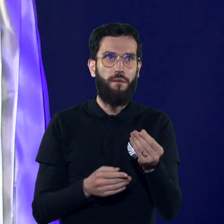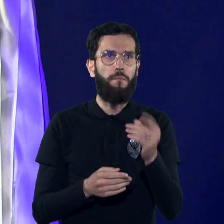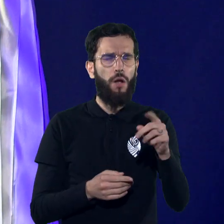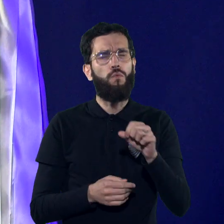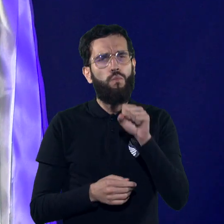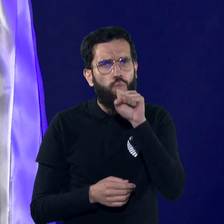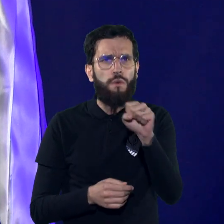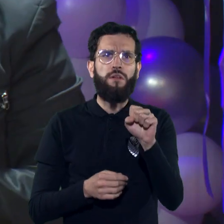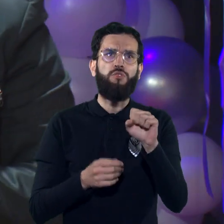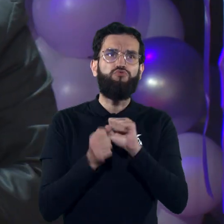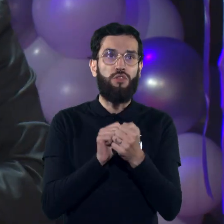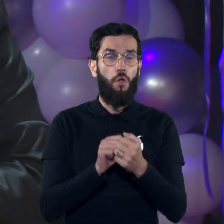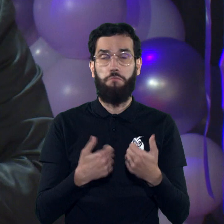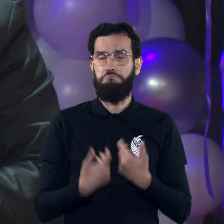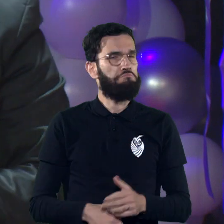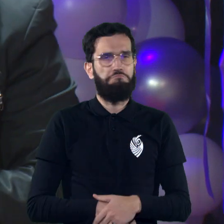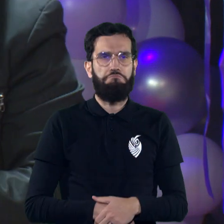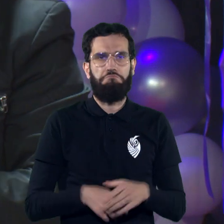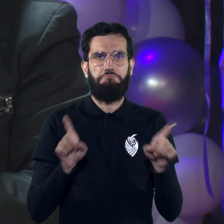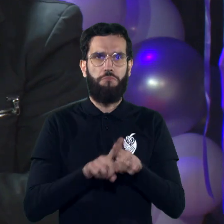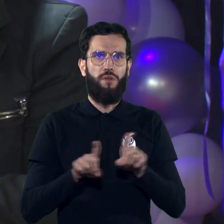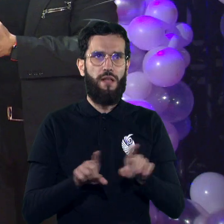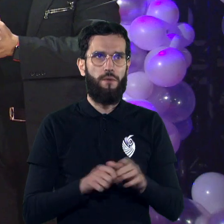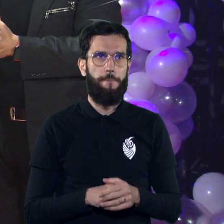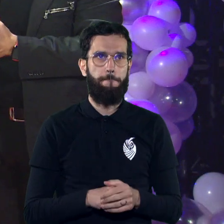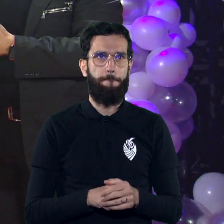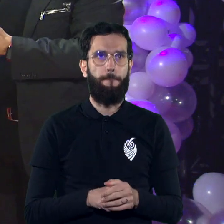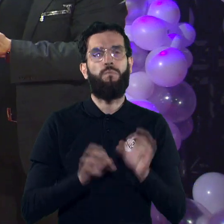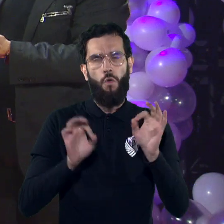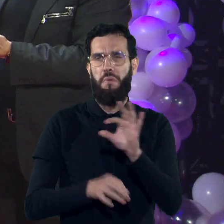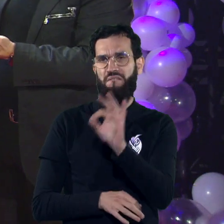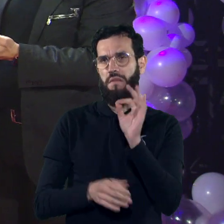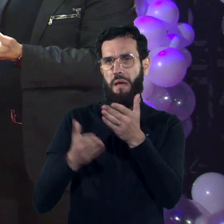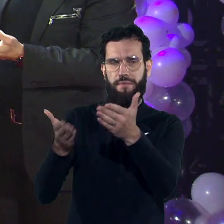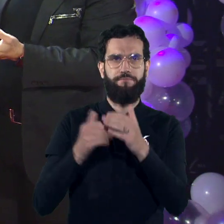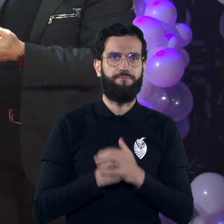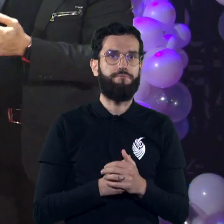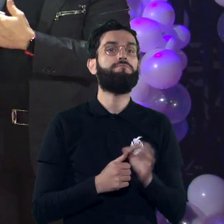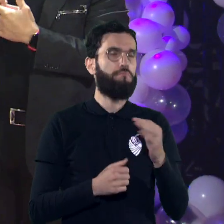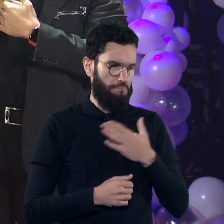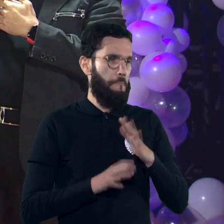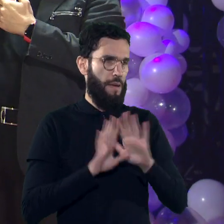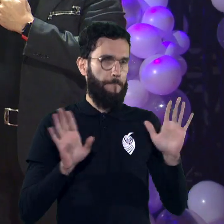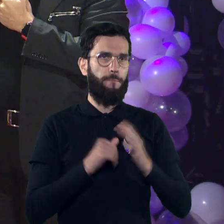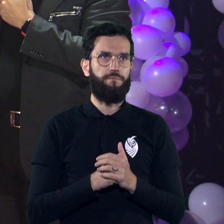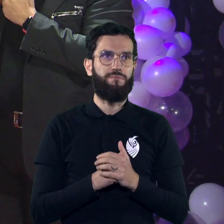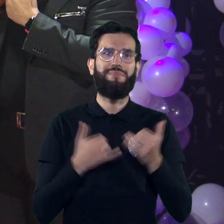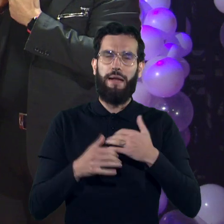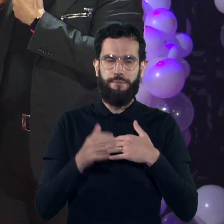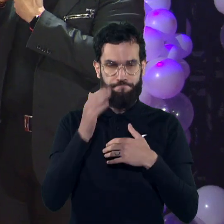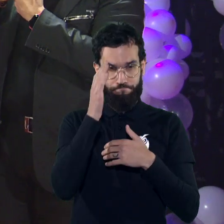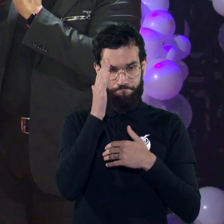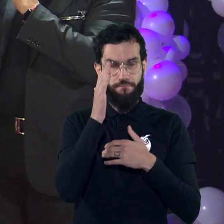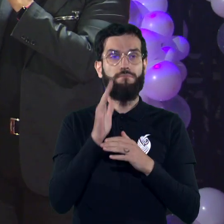Máš nejakú obľúbenú? Nemám, stále nemám. Je ti to úplne jedno? OK, tak vieš čo, vyber si skrátka jednu, ktorú chceš. Dobre, ja sa teraz nebudem